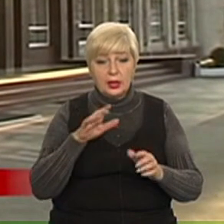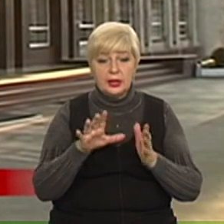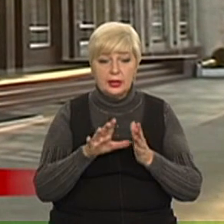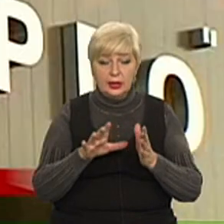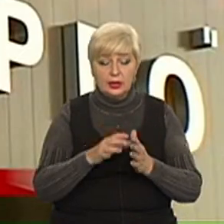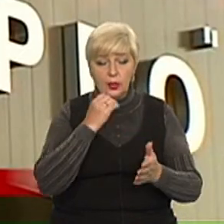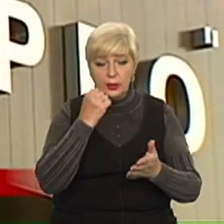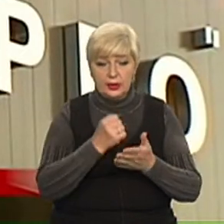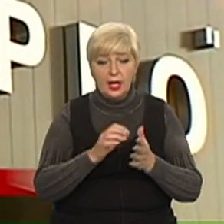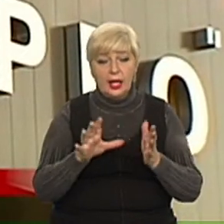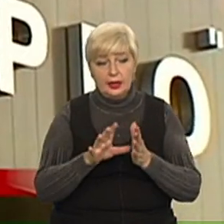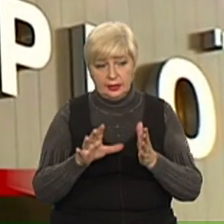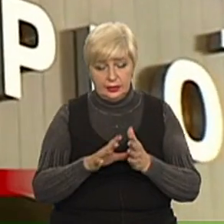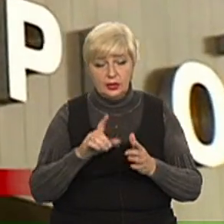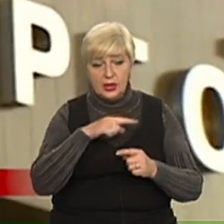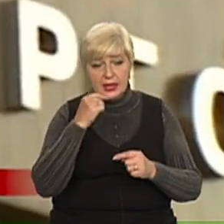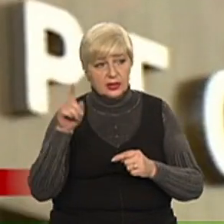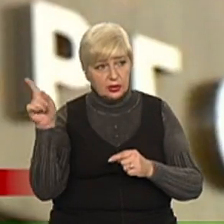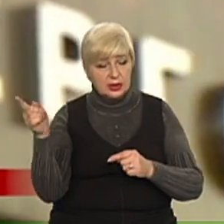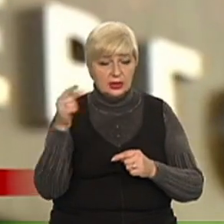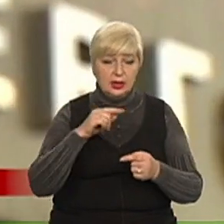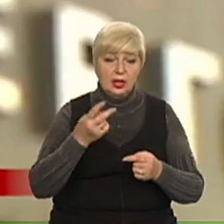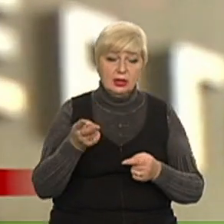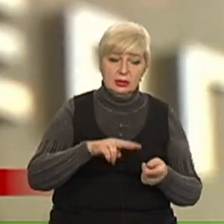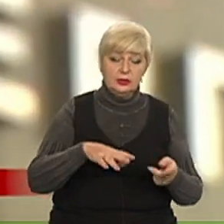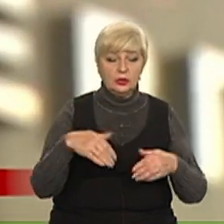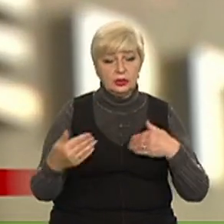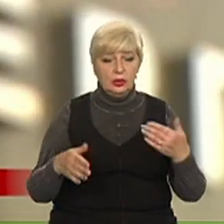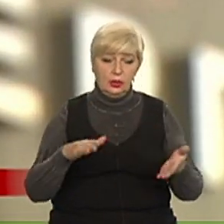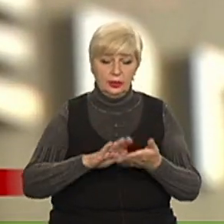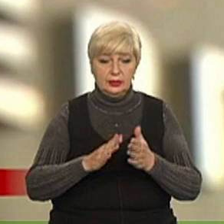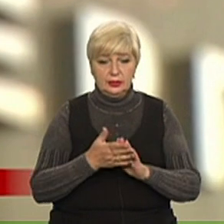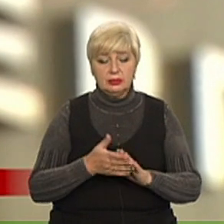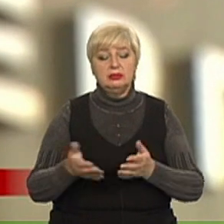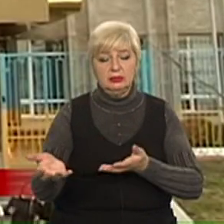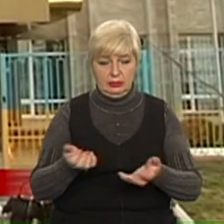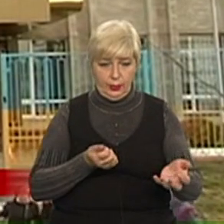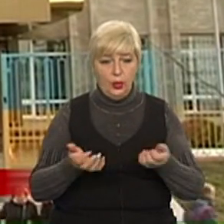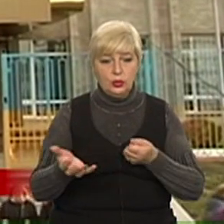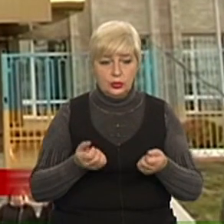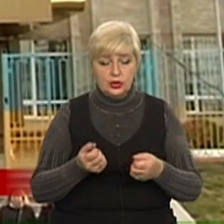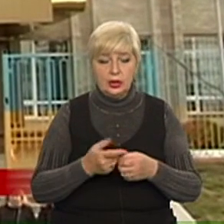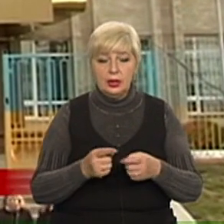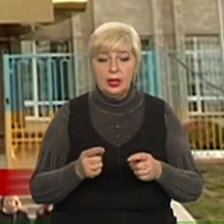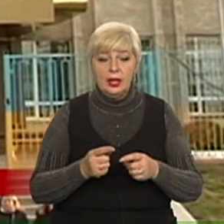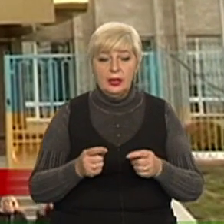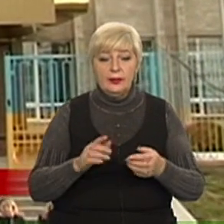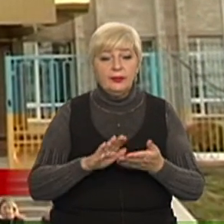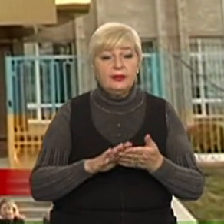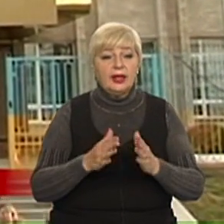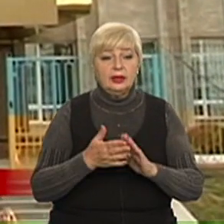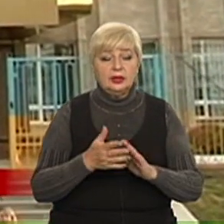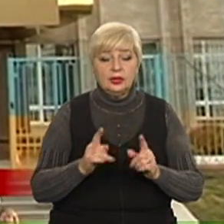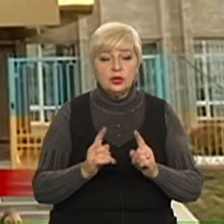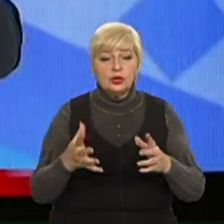підтвердили, електроенергію з Росії за двосторонніми контрактами дійсно імпортують. Співпраця з країнами, що не входять до Європейського